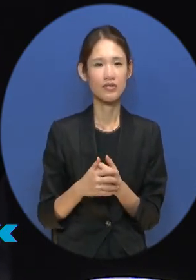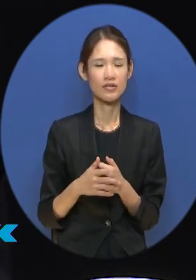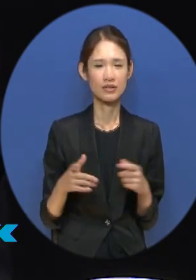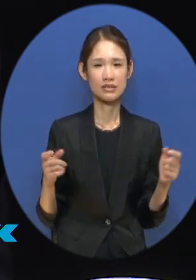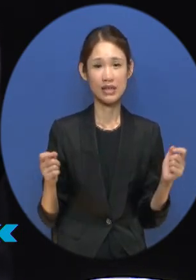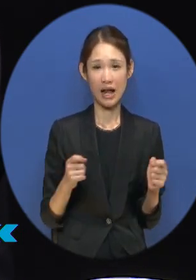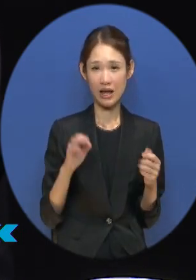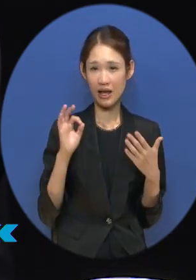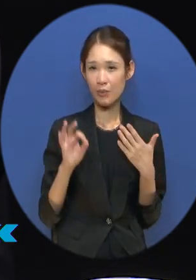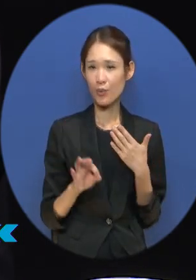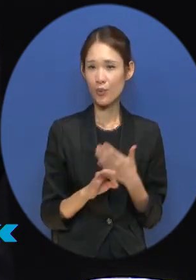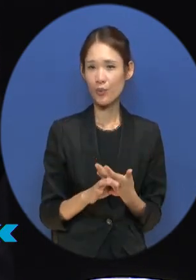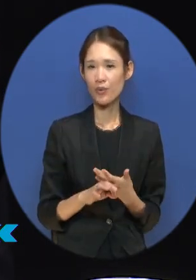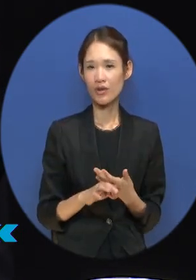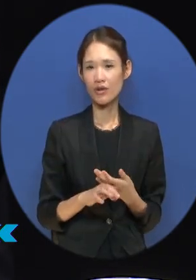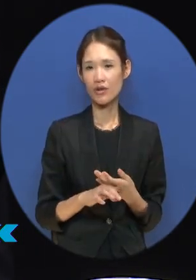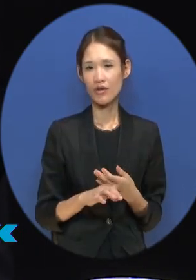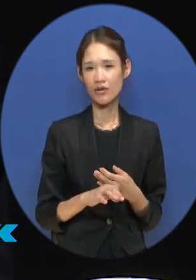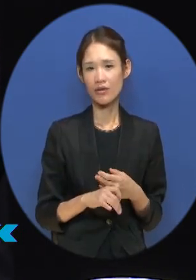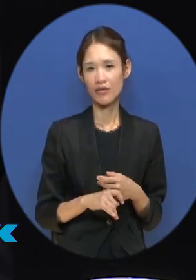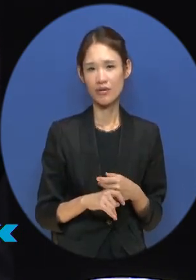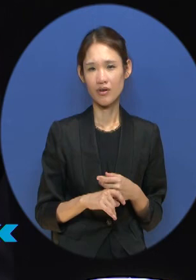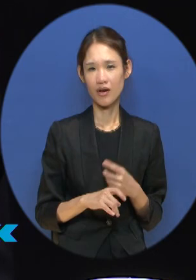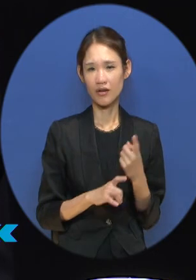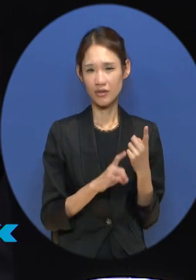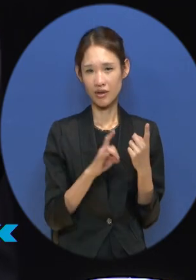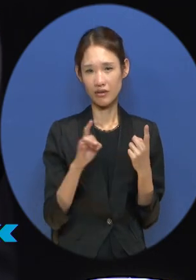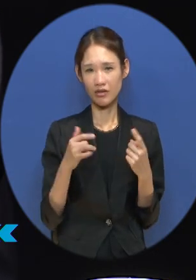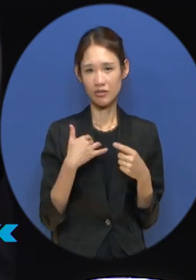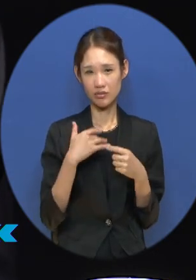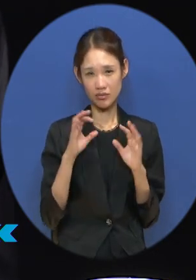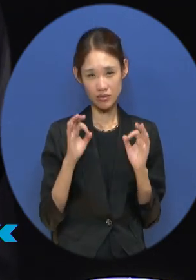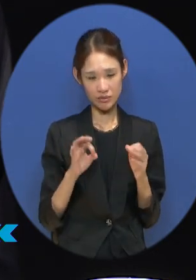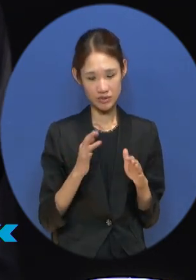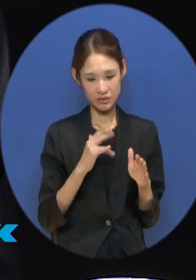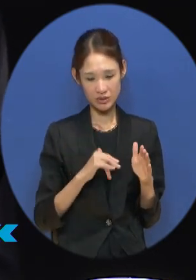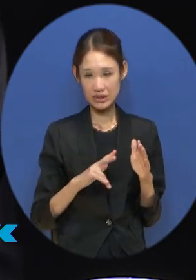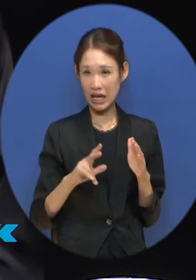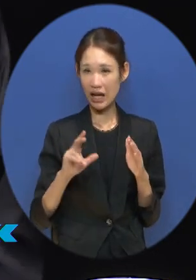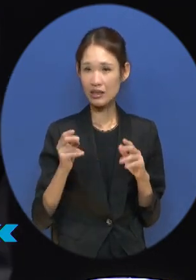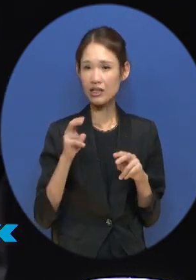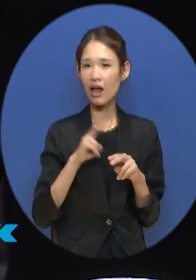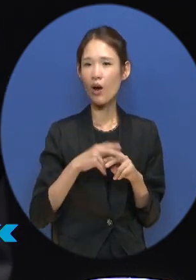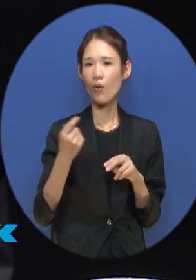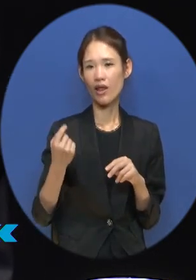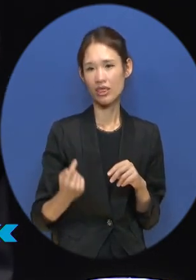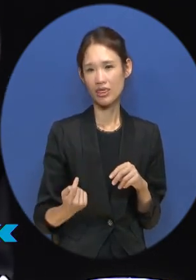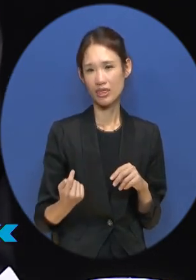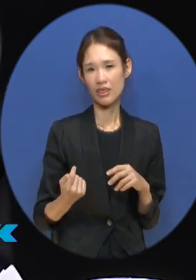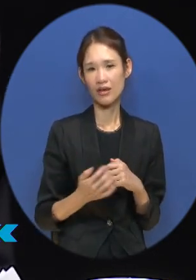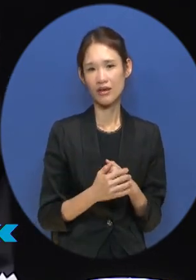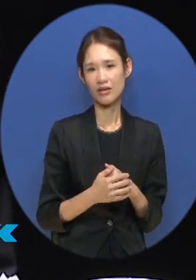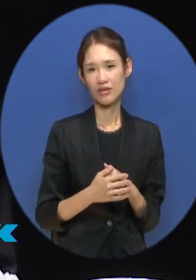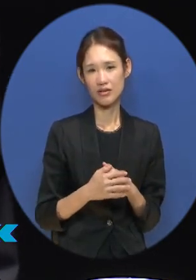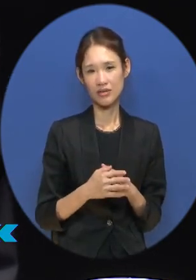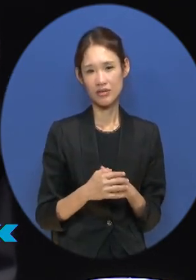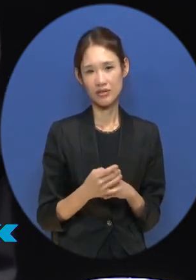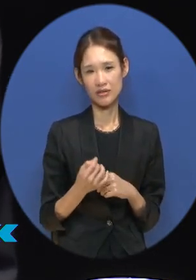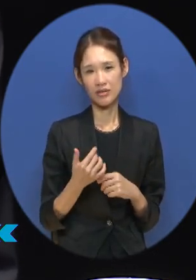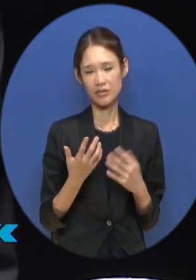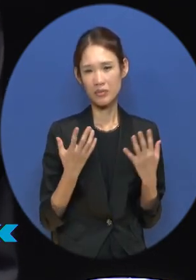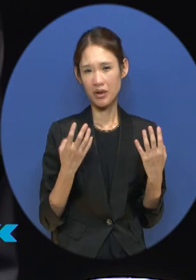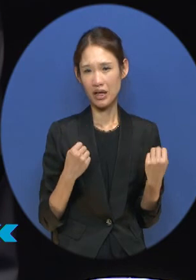단계적으로 이런 것들을 해나가면 상당히 좋을 것 같습니다. 저도 오늘 오면서 지하철 타고 왔거든요. 네. 그래서 보니까 이제